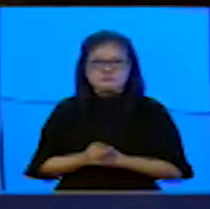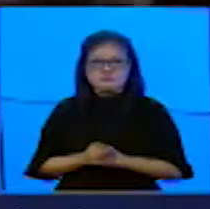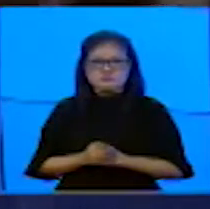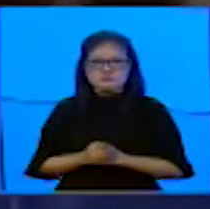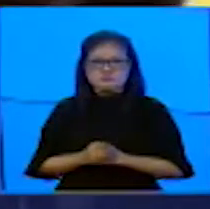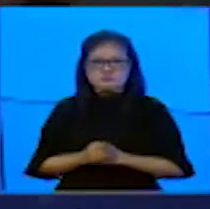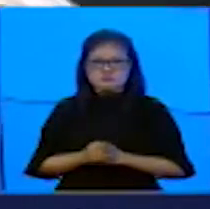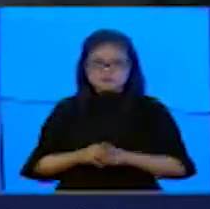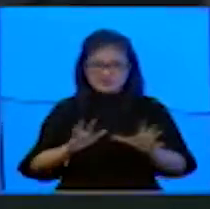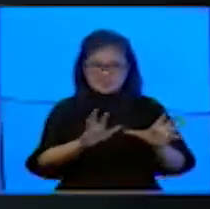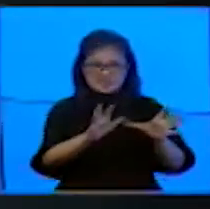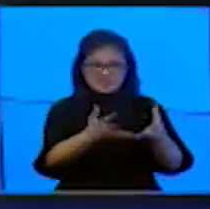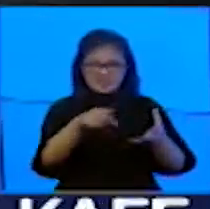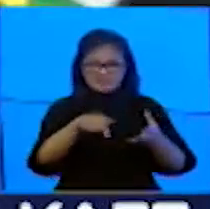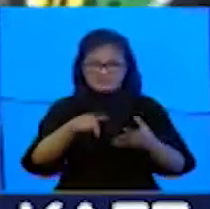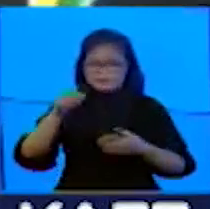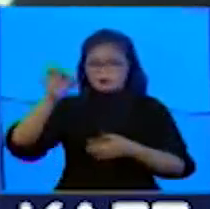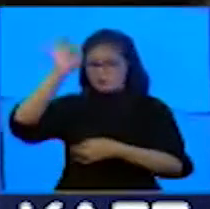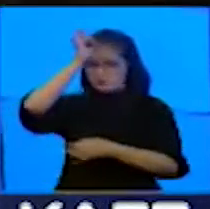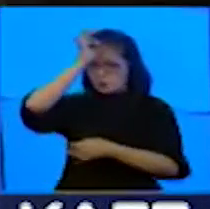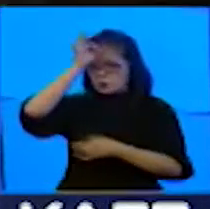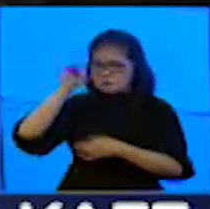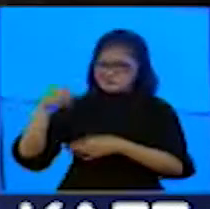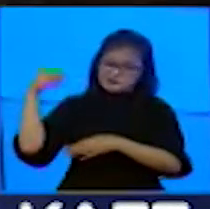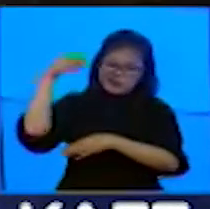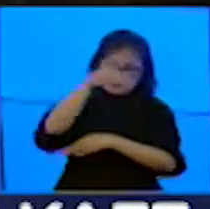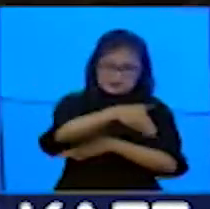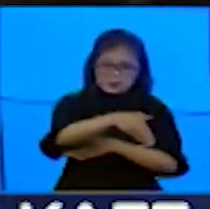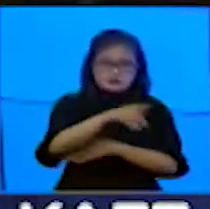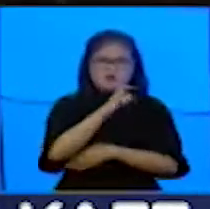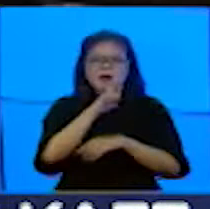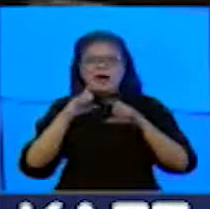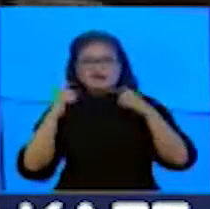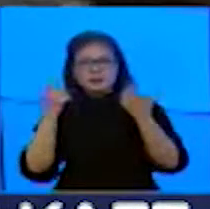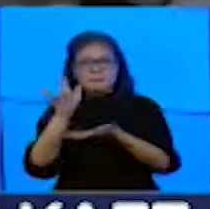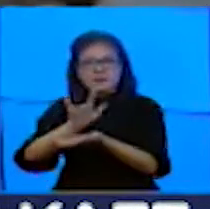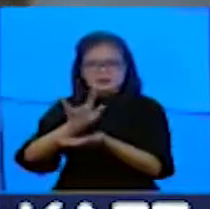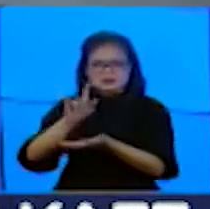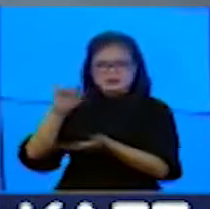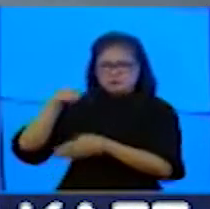Aparat gabungan mendatangi sebuah kafe di kawasan Bekasi Utara, Kota Bekasi, Jawa Barat, Jumat dini hari.